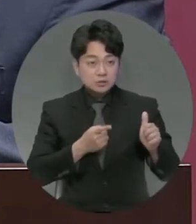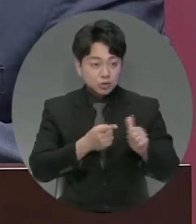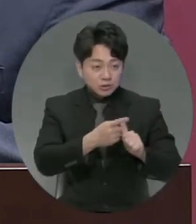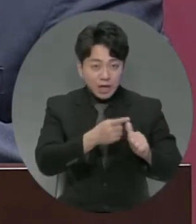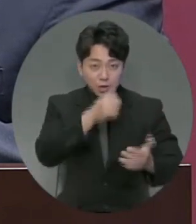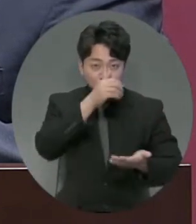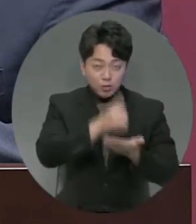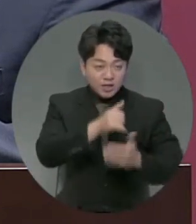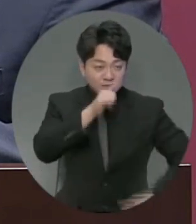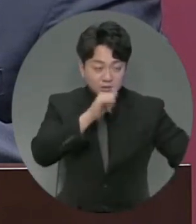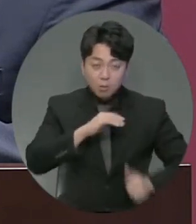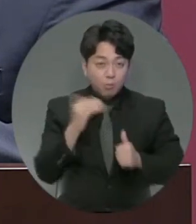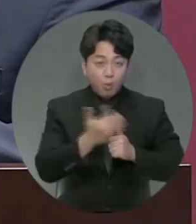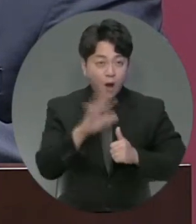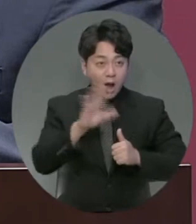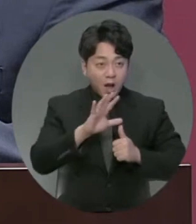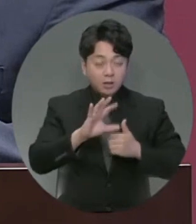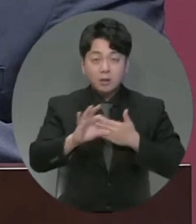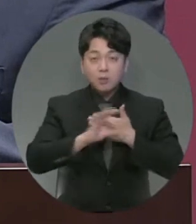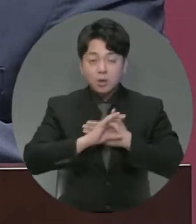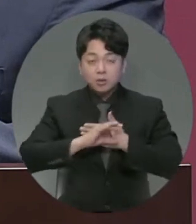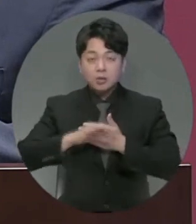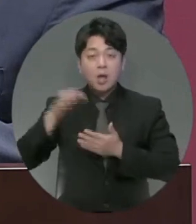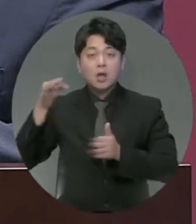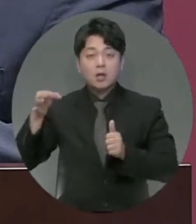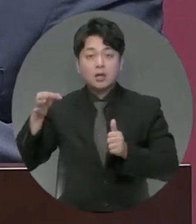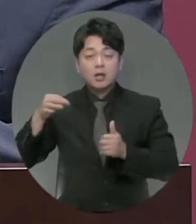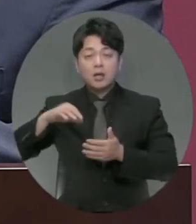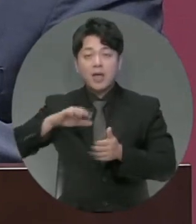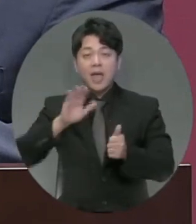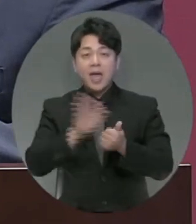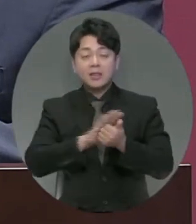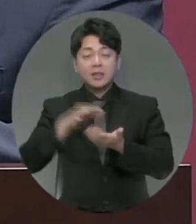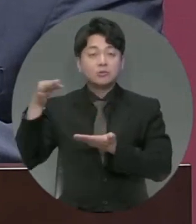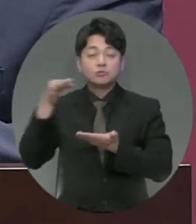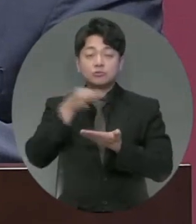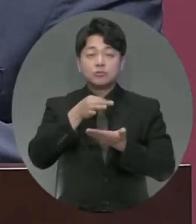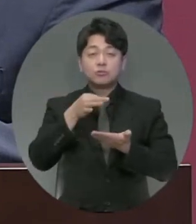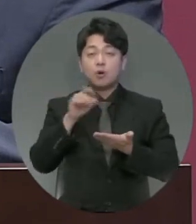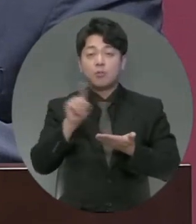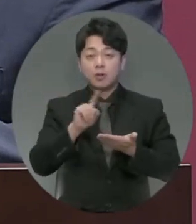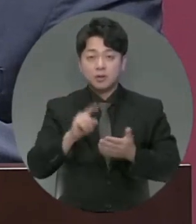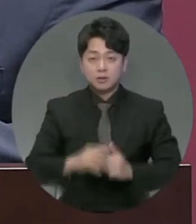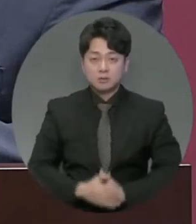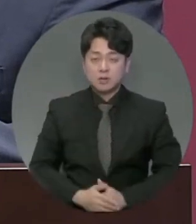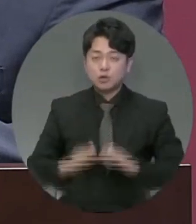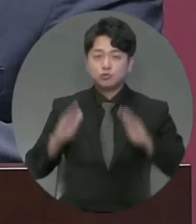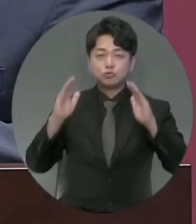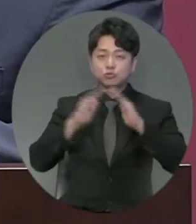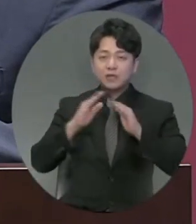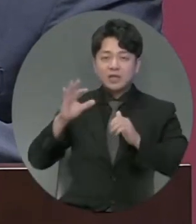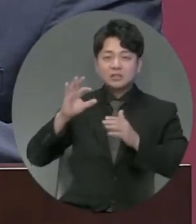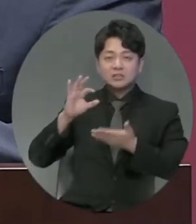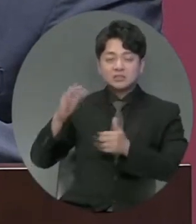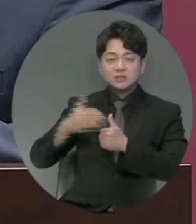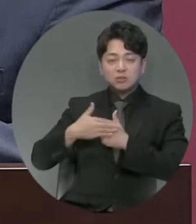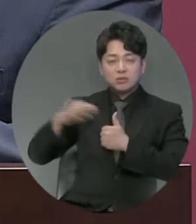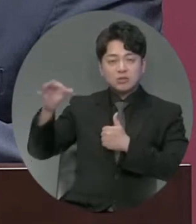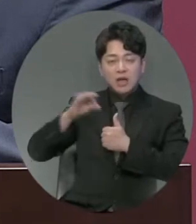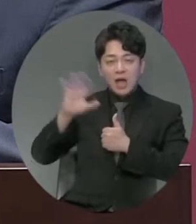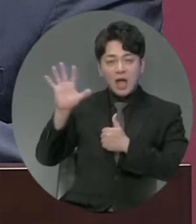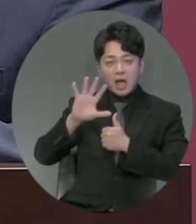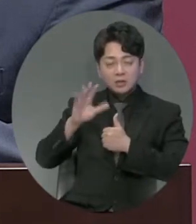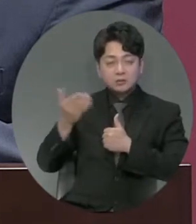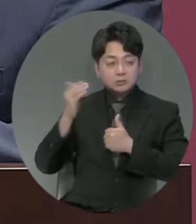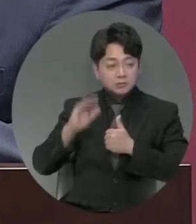뭐 정착 지원금이라든지 주거 지원금이라든지 이런 거는 안 주더라도 최소한의 생계를 유지할 수